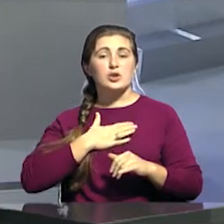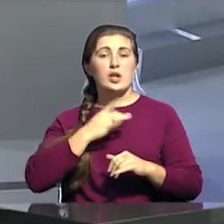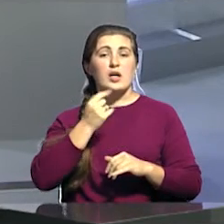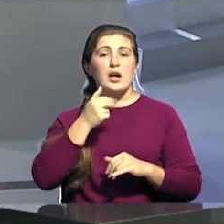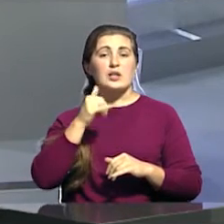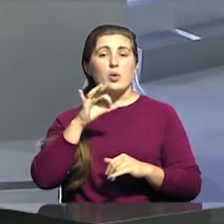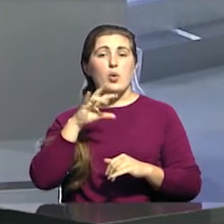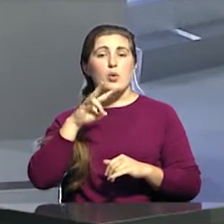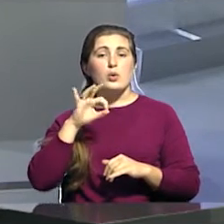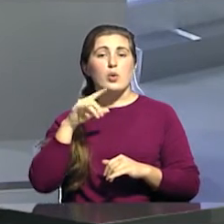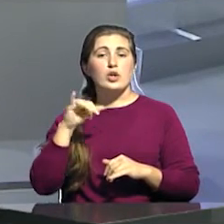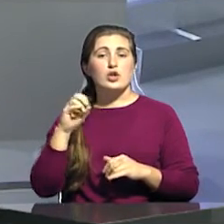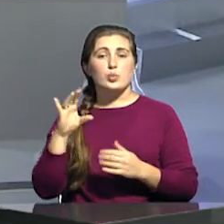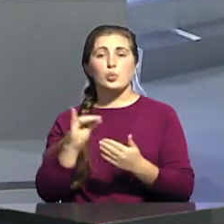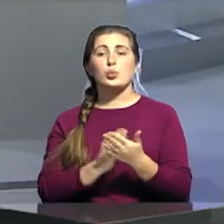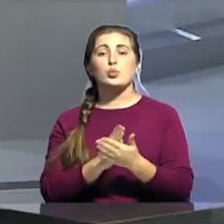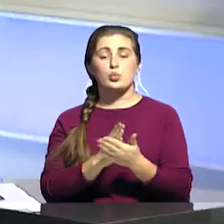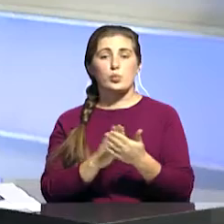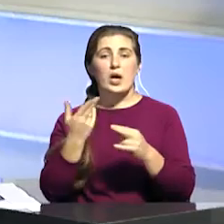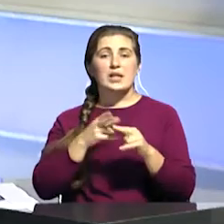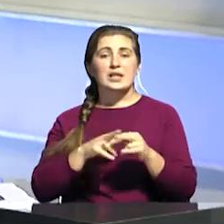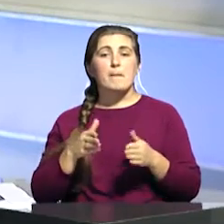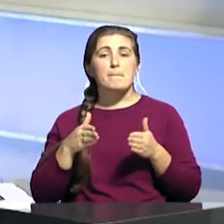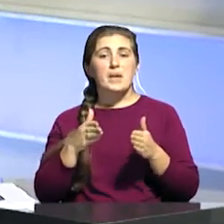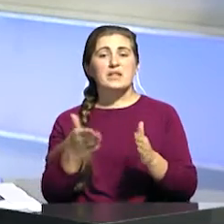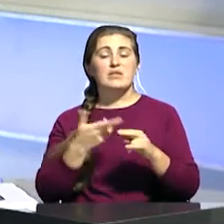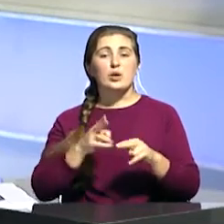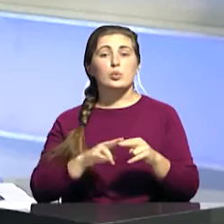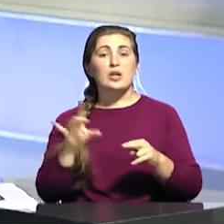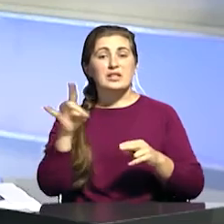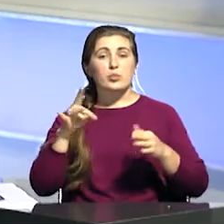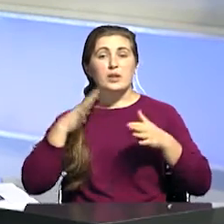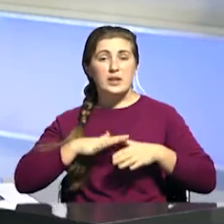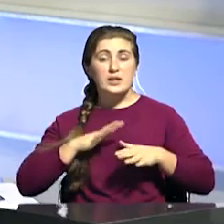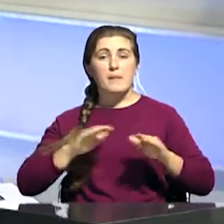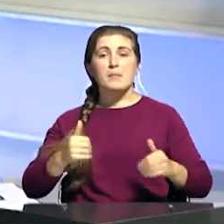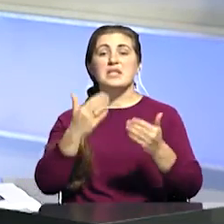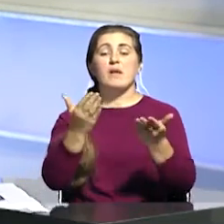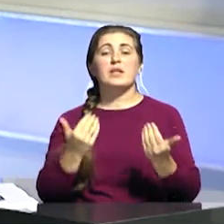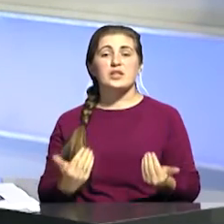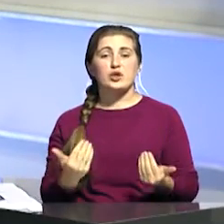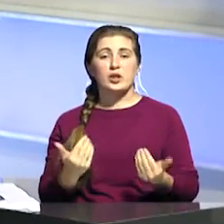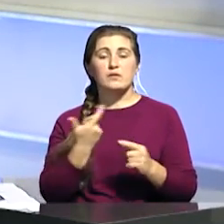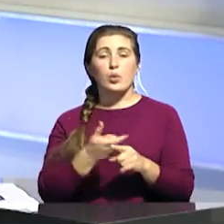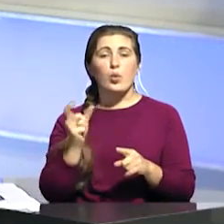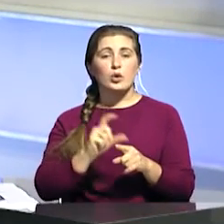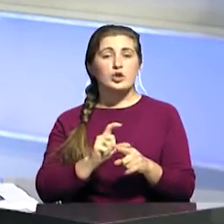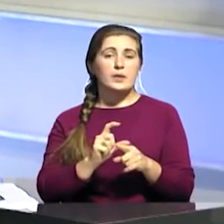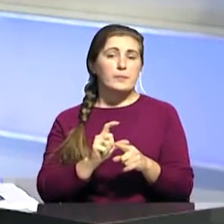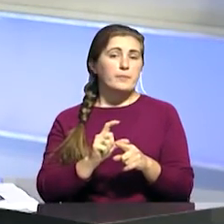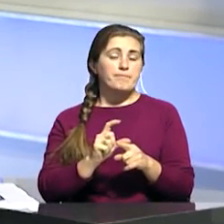службу. Этот метод, который в Республике Крым представлен сейчас в очень